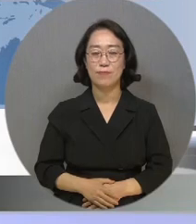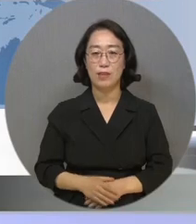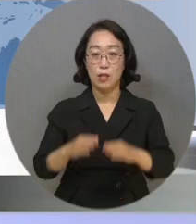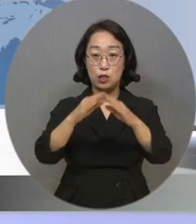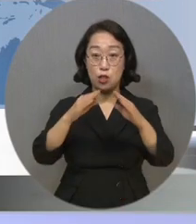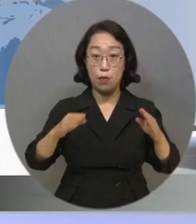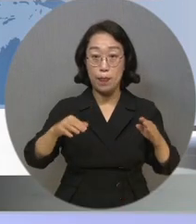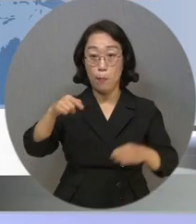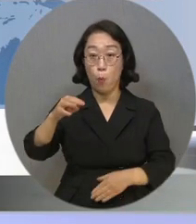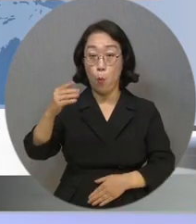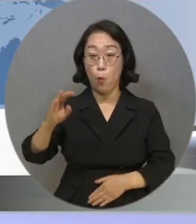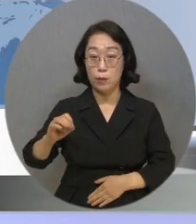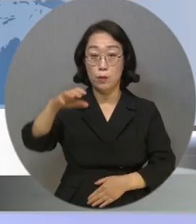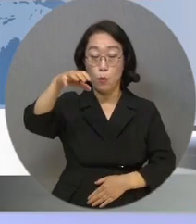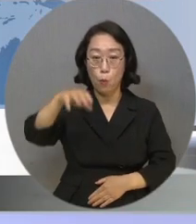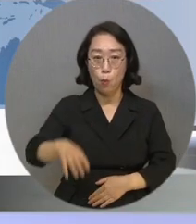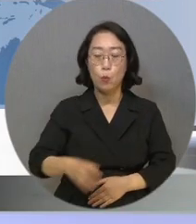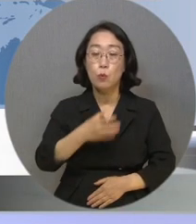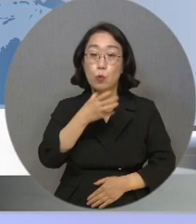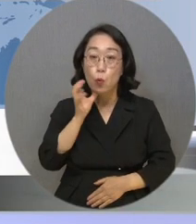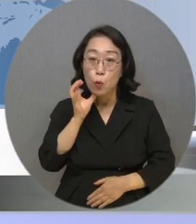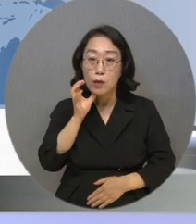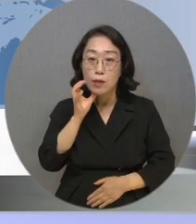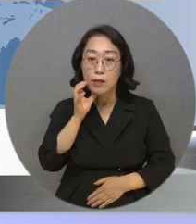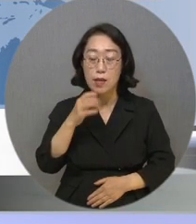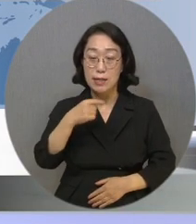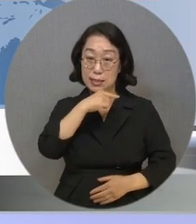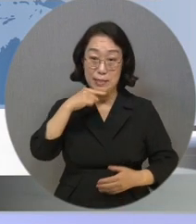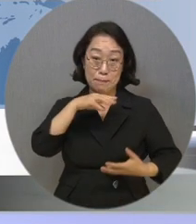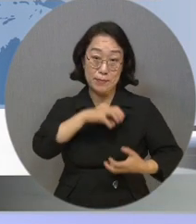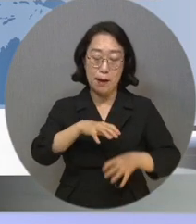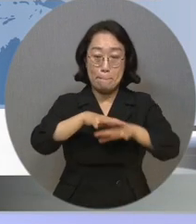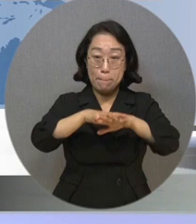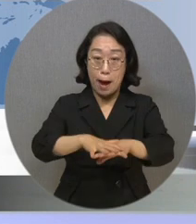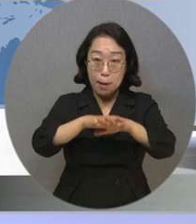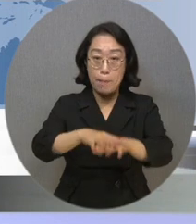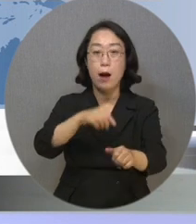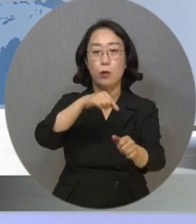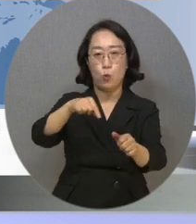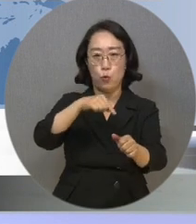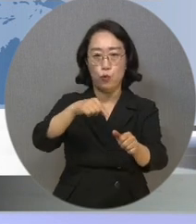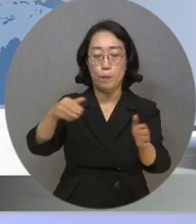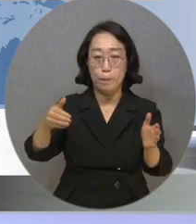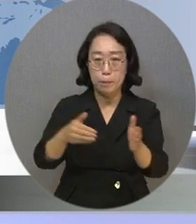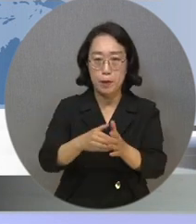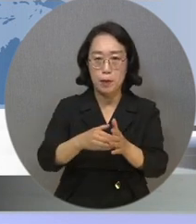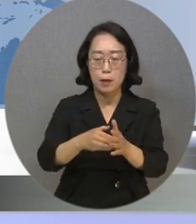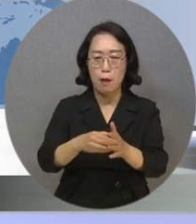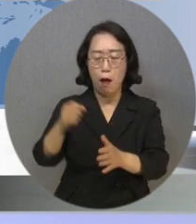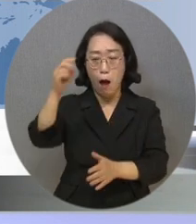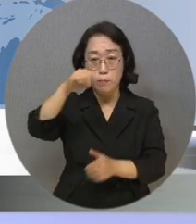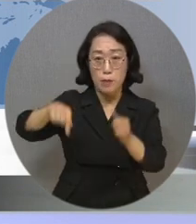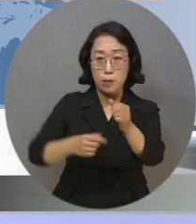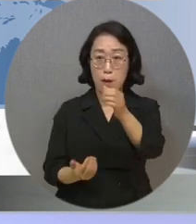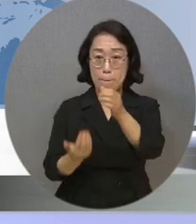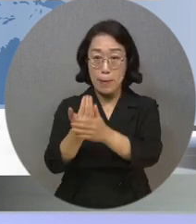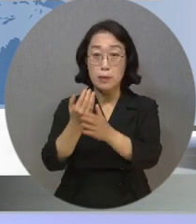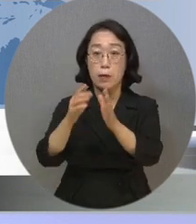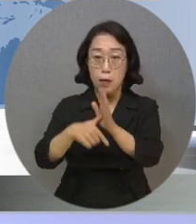전남 고흥군에서 어르신들을 대상으로 심폐소생술 교육을 진행했는데요. 심정지 환자가 발생했을